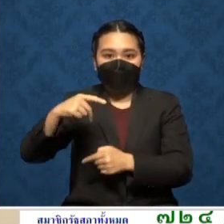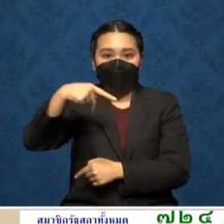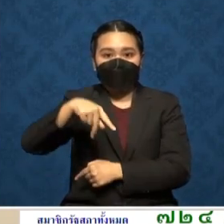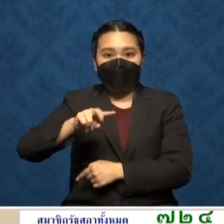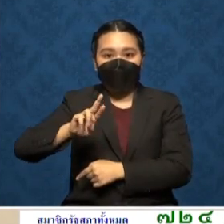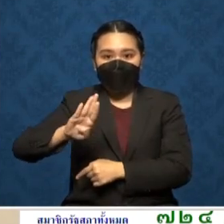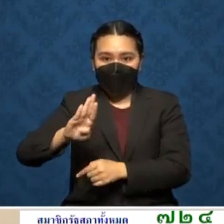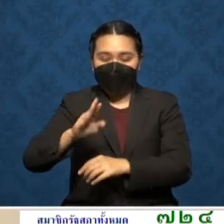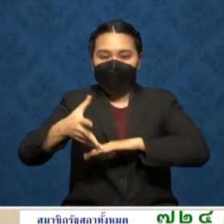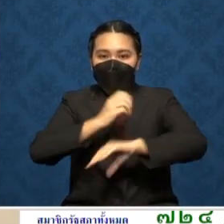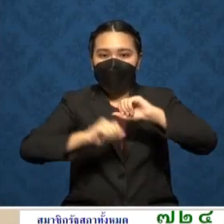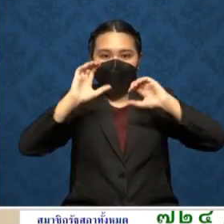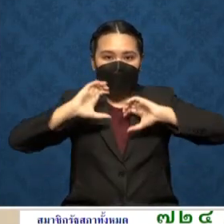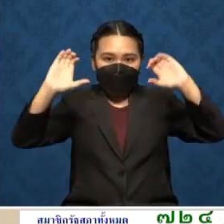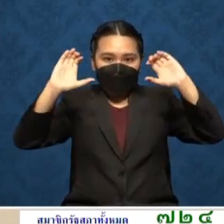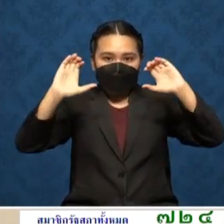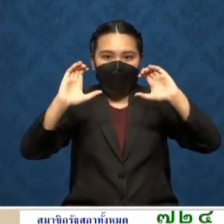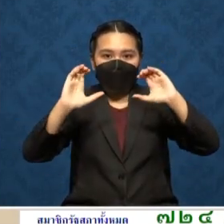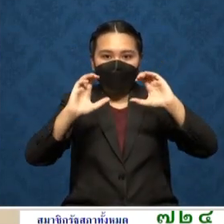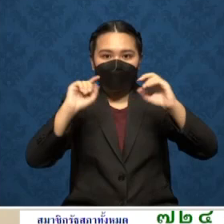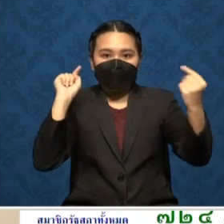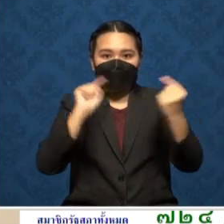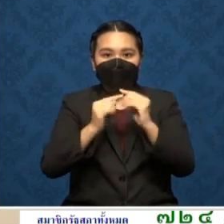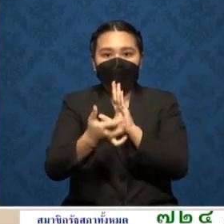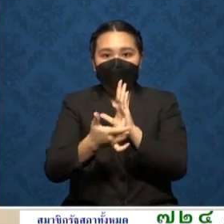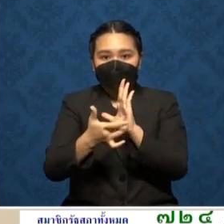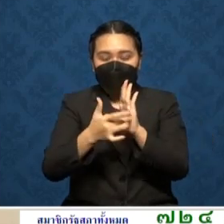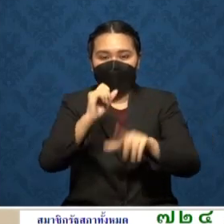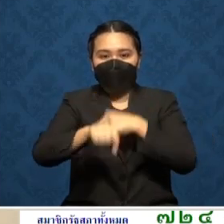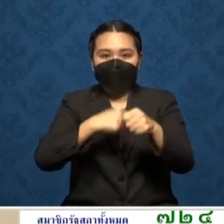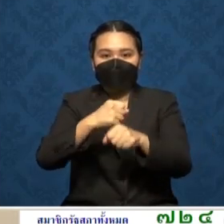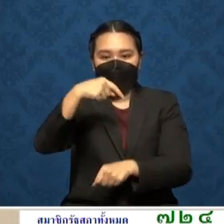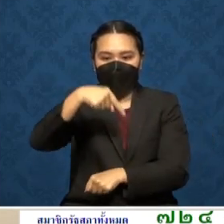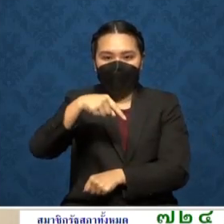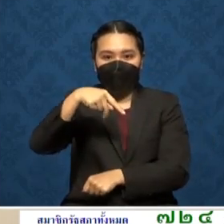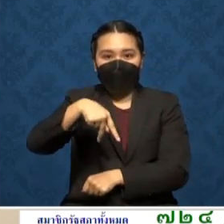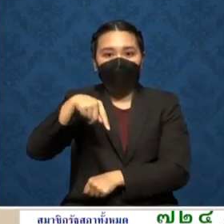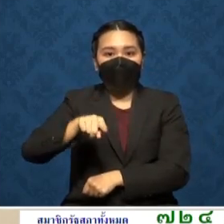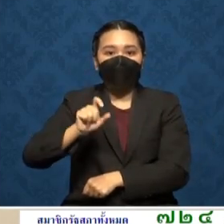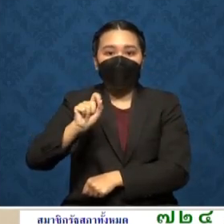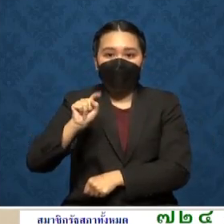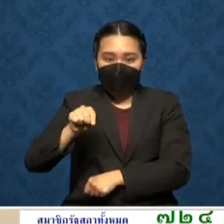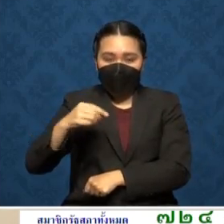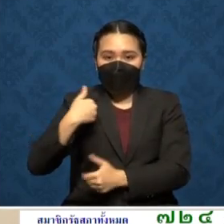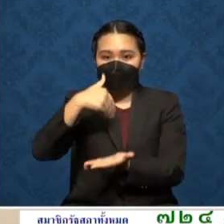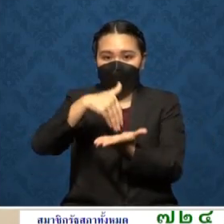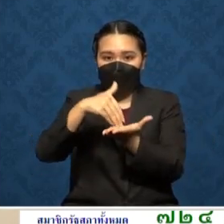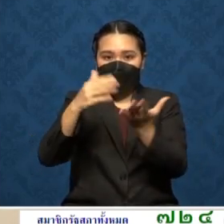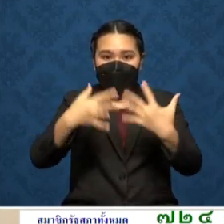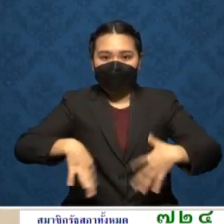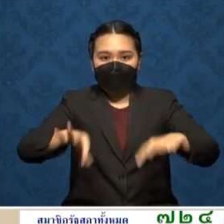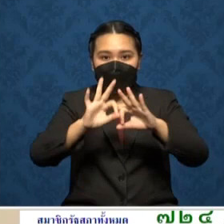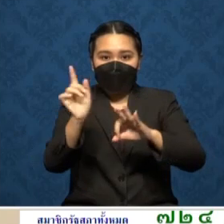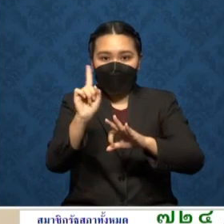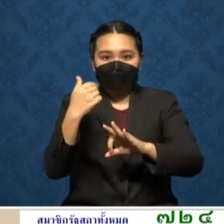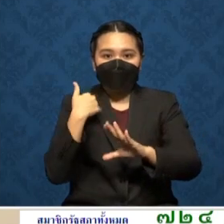การทางอิเล็กทรอนิกส์พ.ศ.ซึ่งมีหลักการสำคัญคือจัดให้มีกฎห